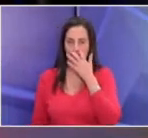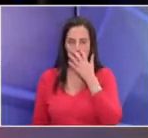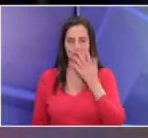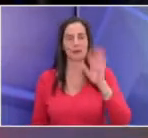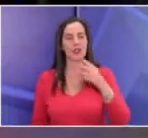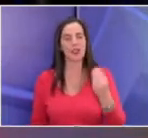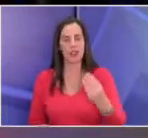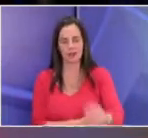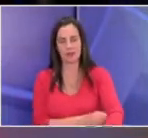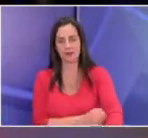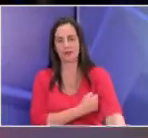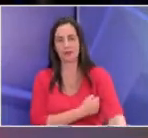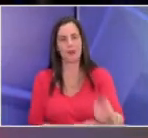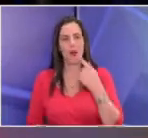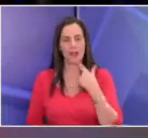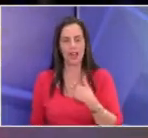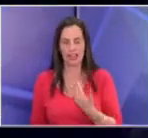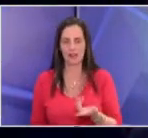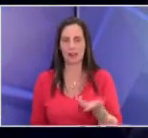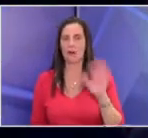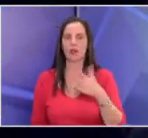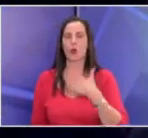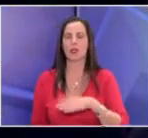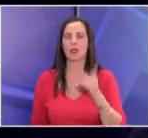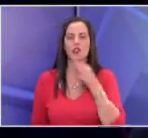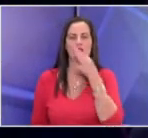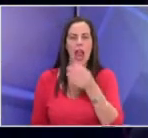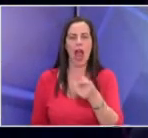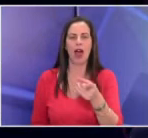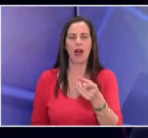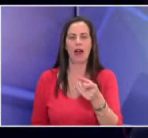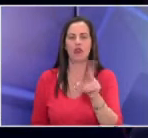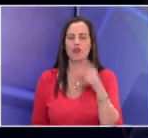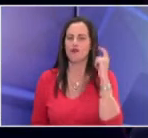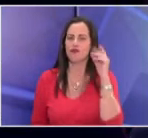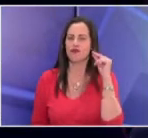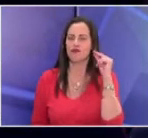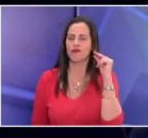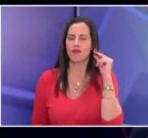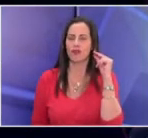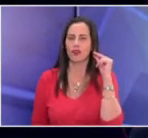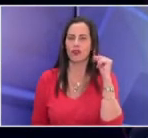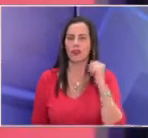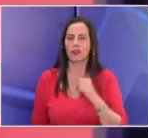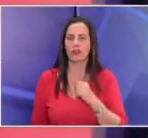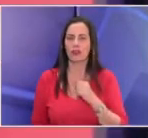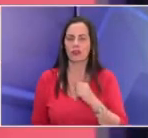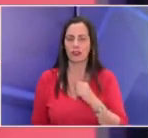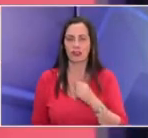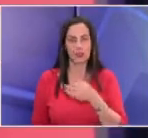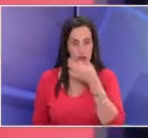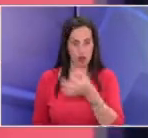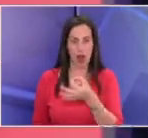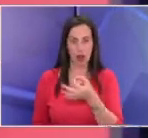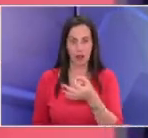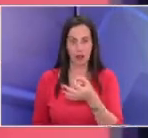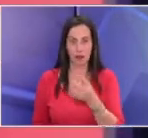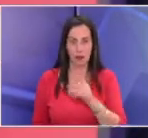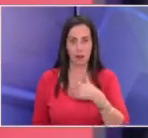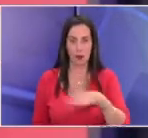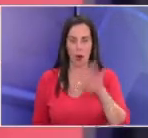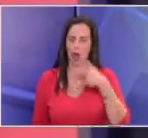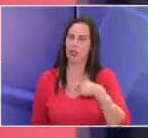בדבר הזה. חבר'ה, מריו קוומו, מושל מדינת ניו יורק, הכריז שב-2020 ניו יורק תהפוך